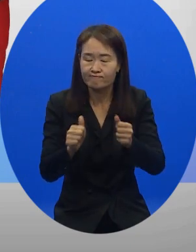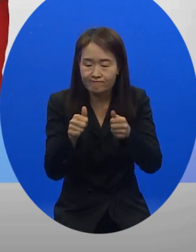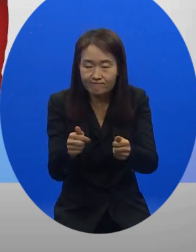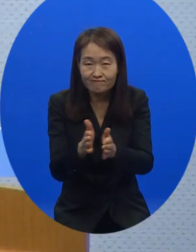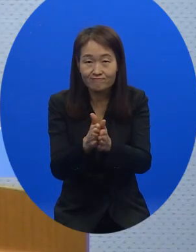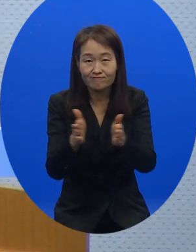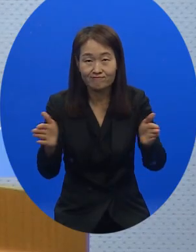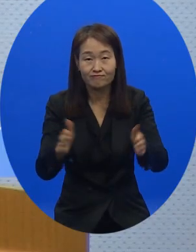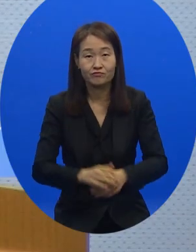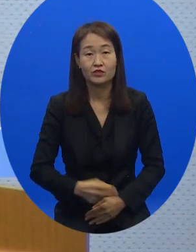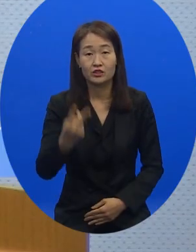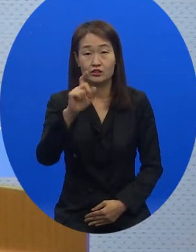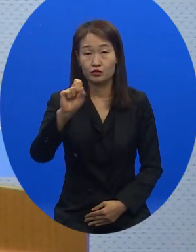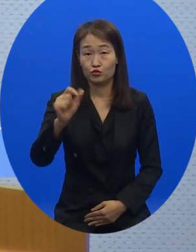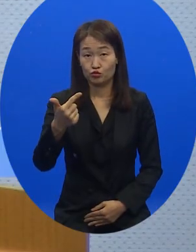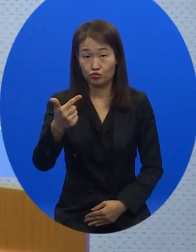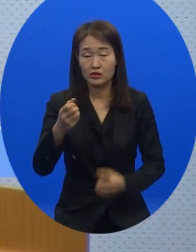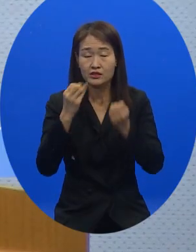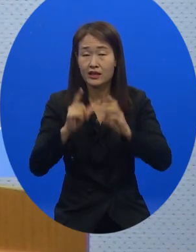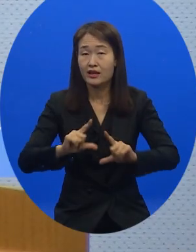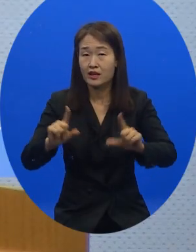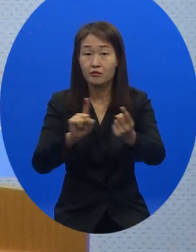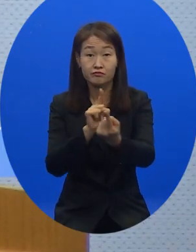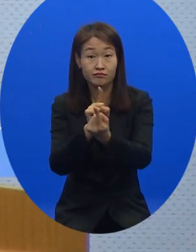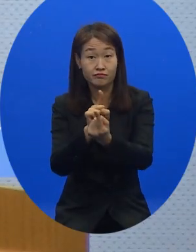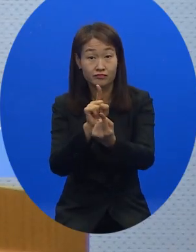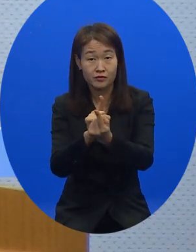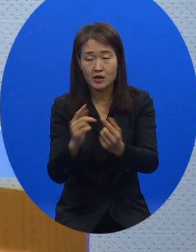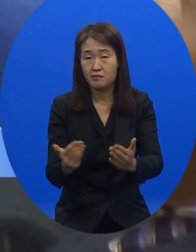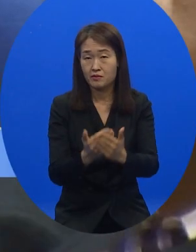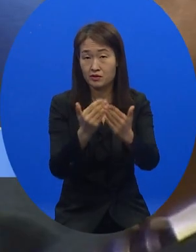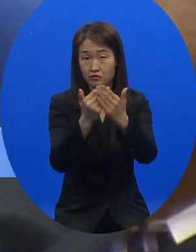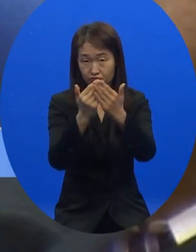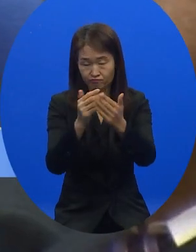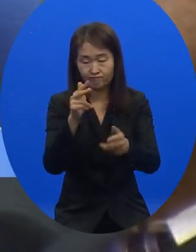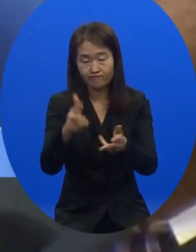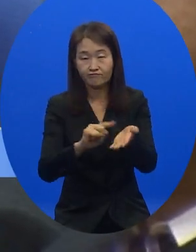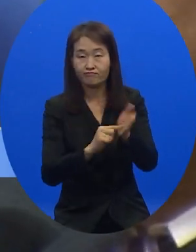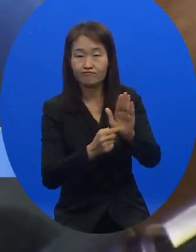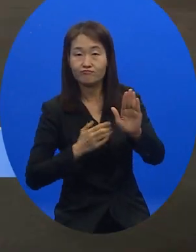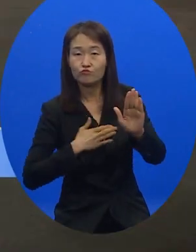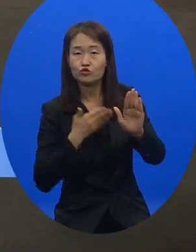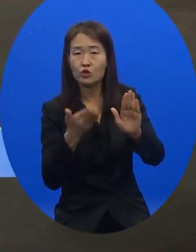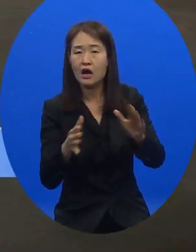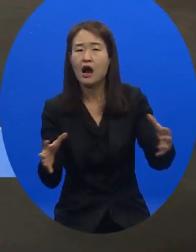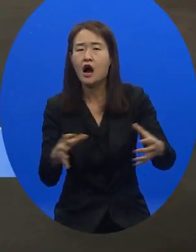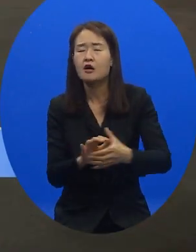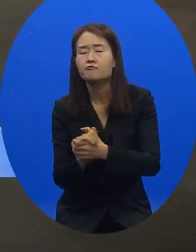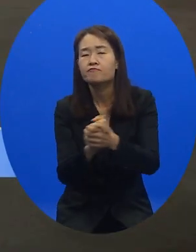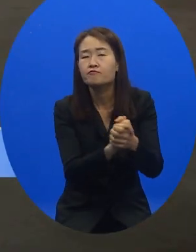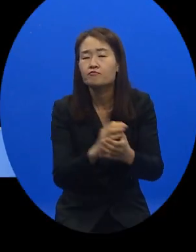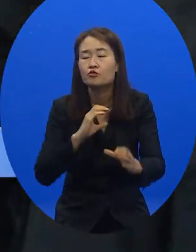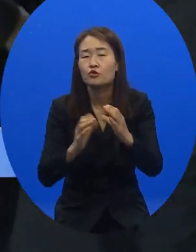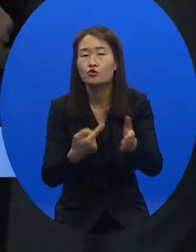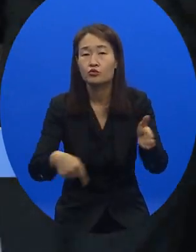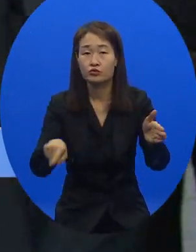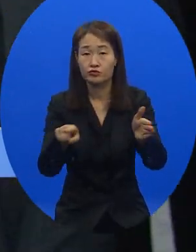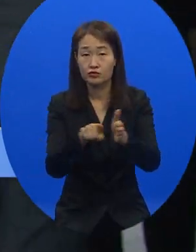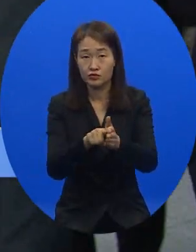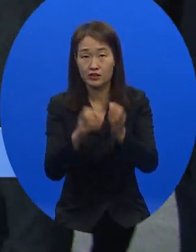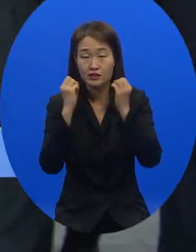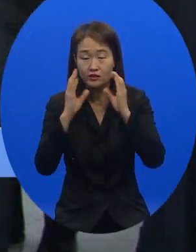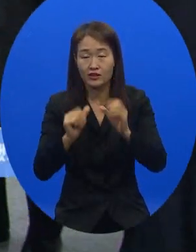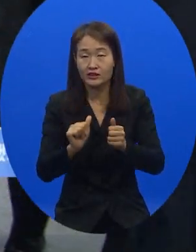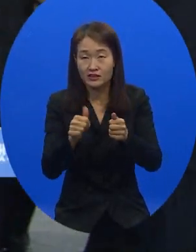개최했습니다. 2016년 새해를 맞아 기상청의 발전상을 알리고 기상인들의 화합과 소통을 위한 기상인